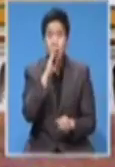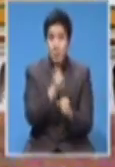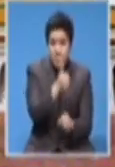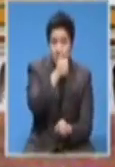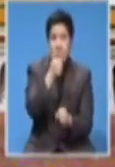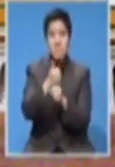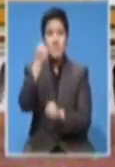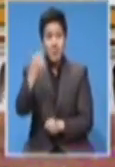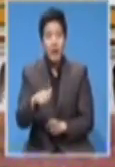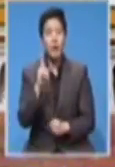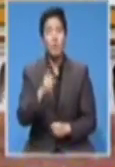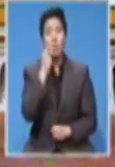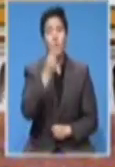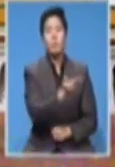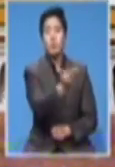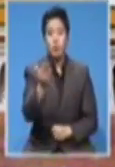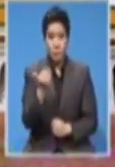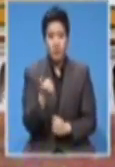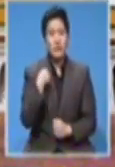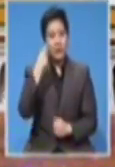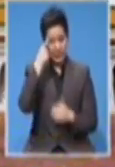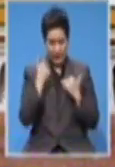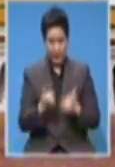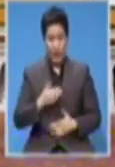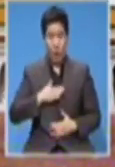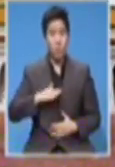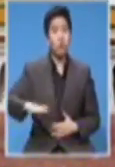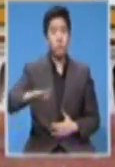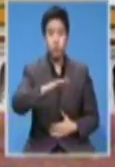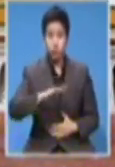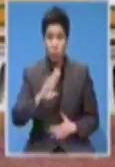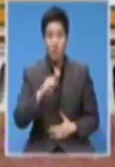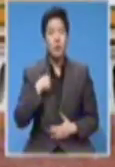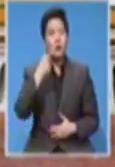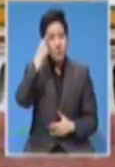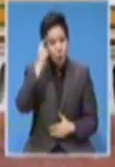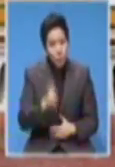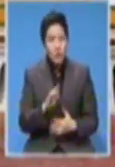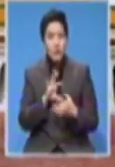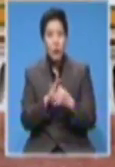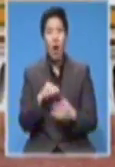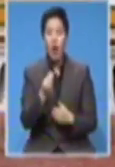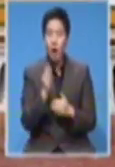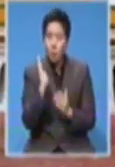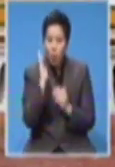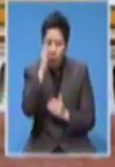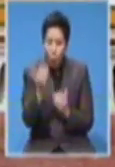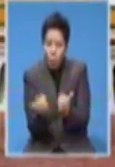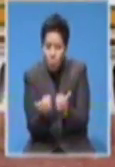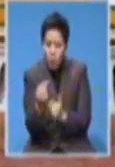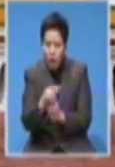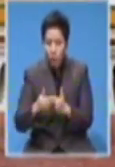พวกเราทุกคนนะครับและผมอยากจะกราบเรียนว่าคงไม่ใช่เฉพาะพวกเราการอนาคตเหล่านั้นเป็นการอนาคตให้กับคนรุ่นหลังของเราลูกหล